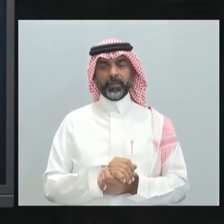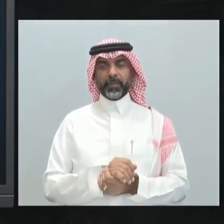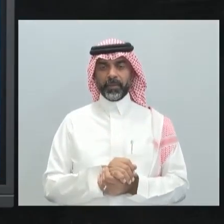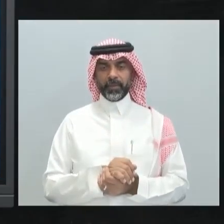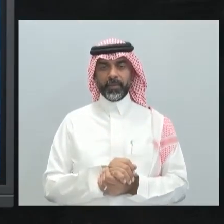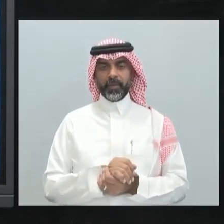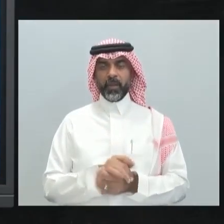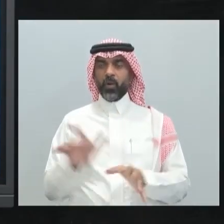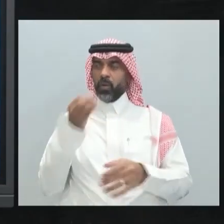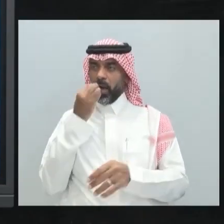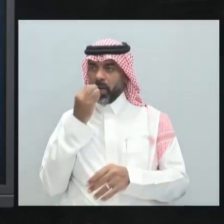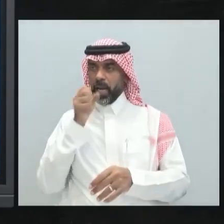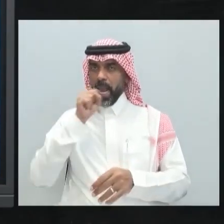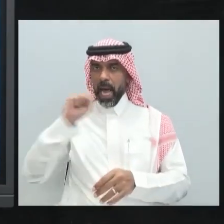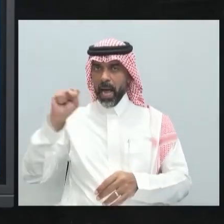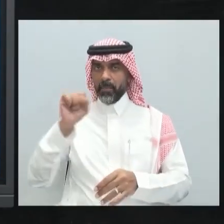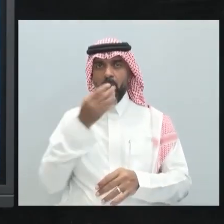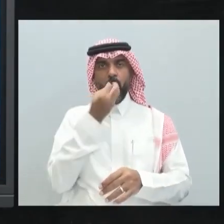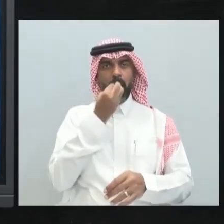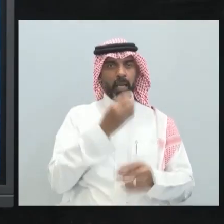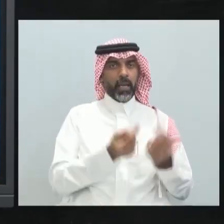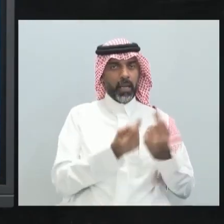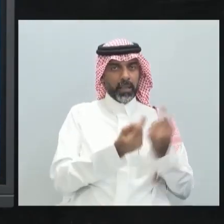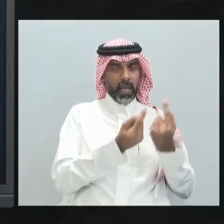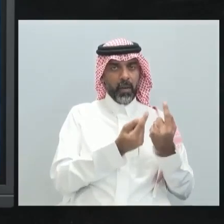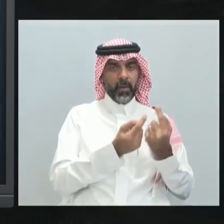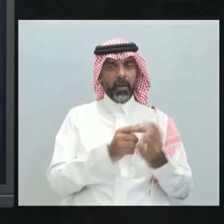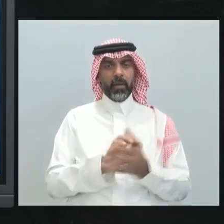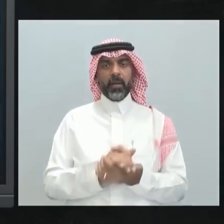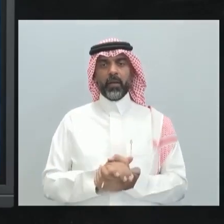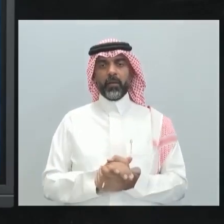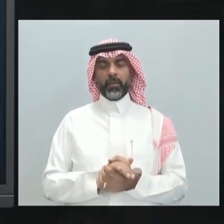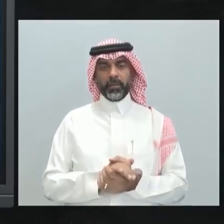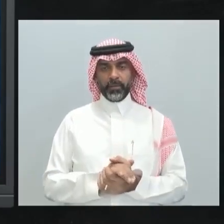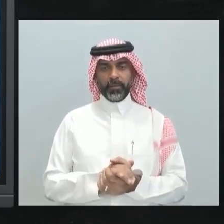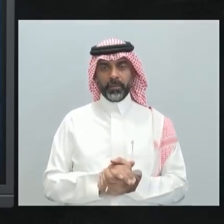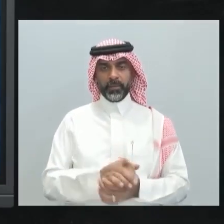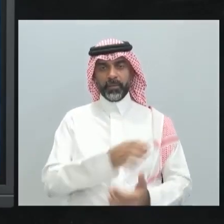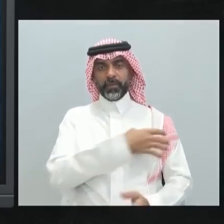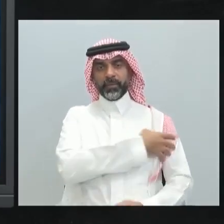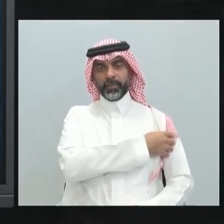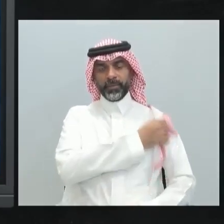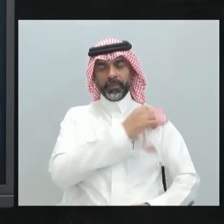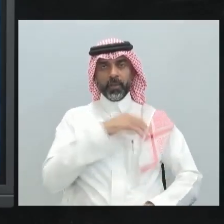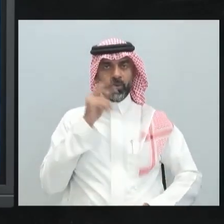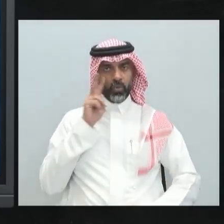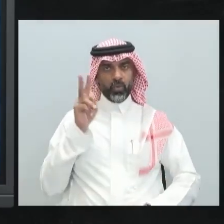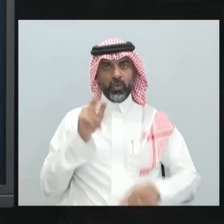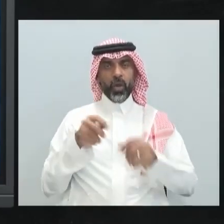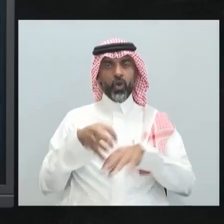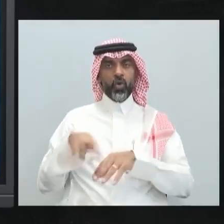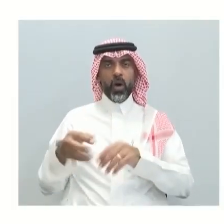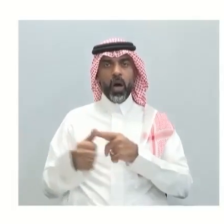المخلوقات اما اكلات لحوم اما اكلات اعشاب اما مخلوقات كانسه او مخلوقات محلله يظهر معنا في النوع